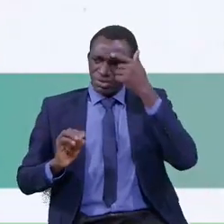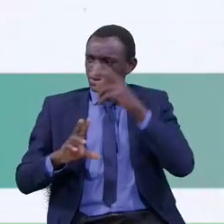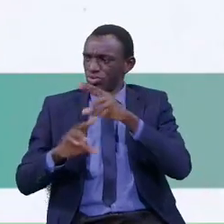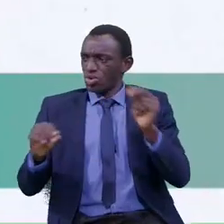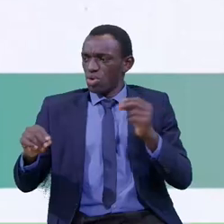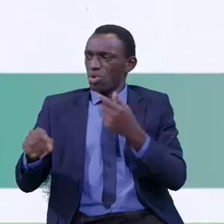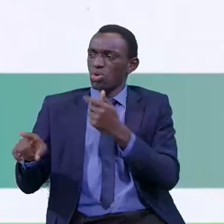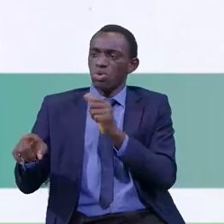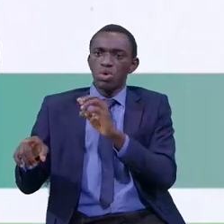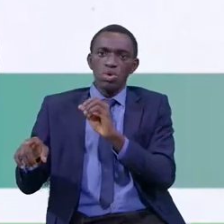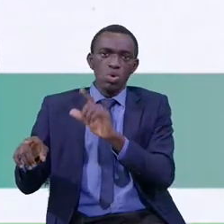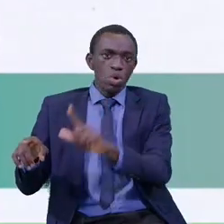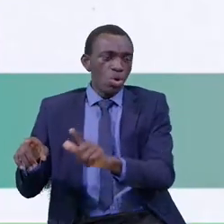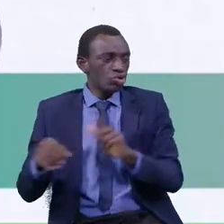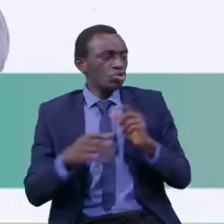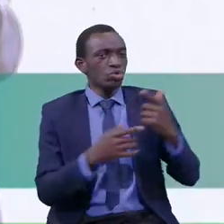Et ils le font.